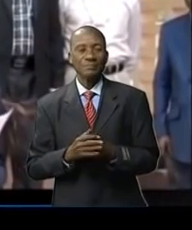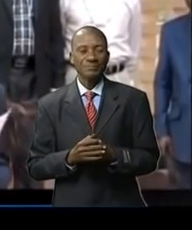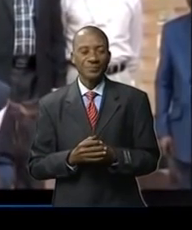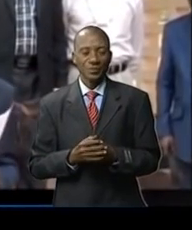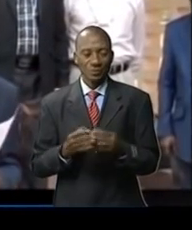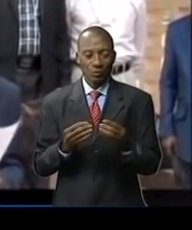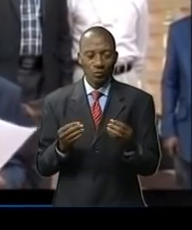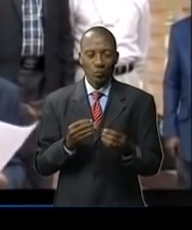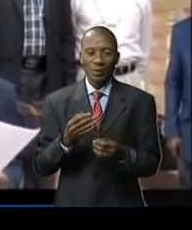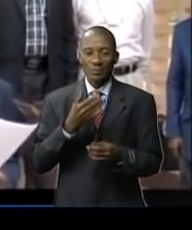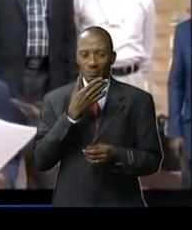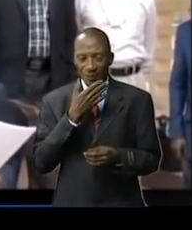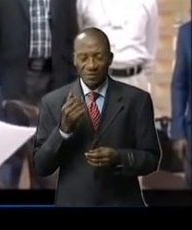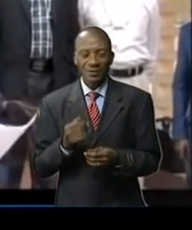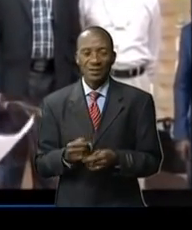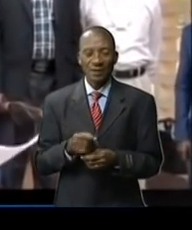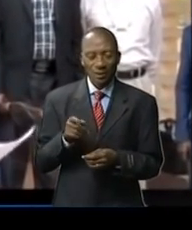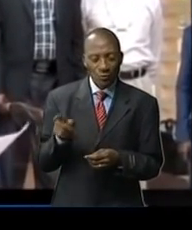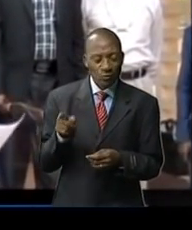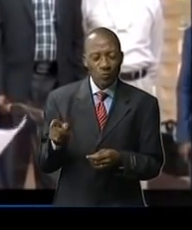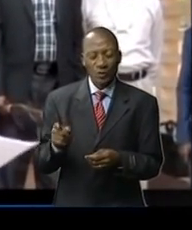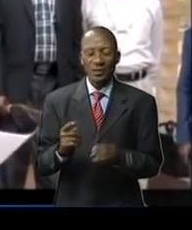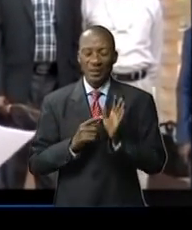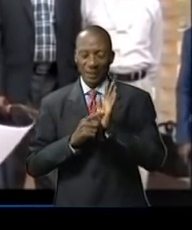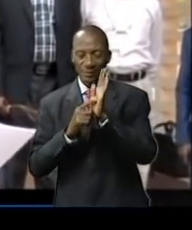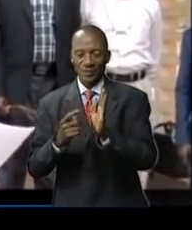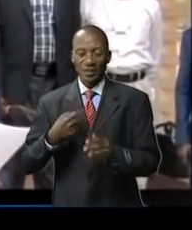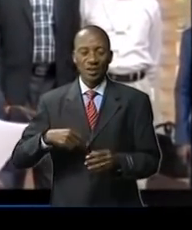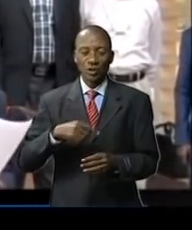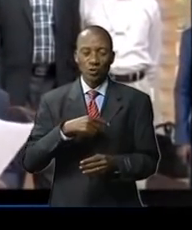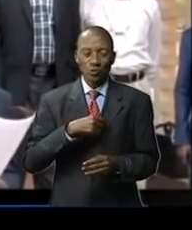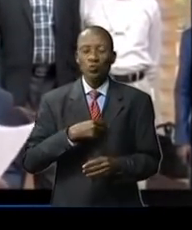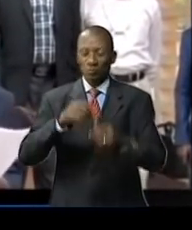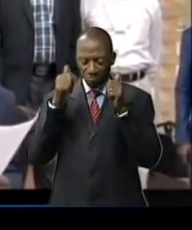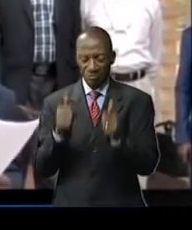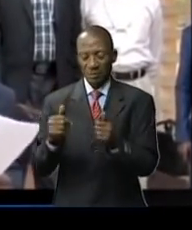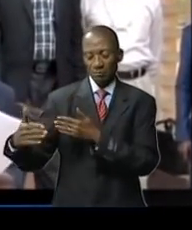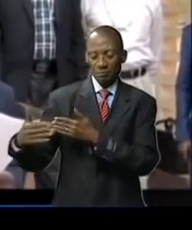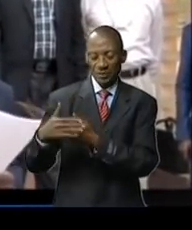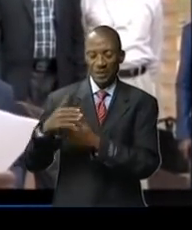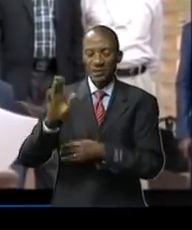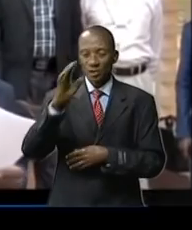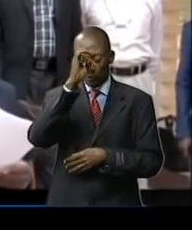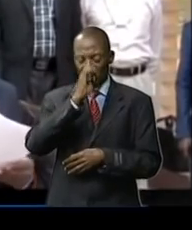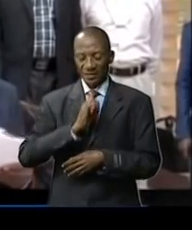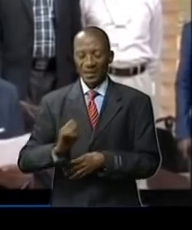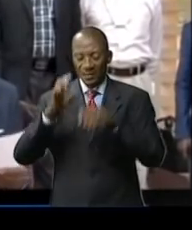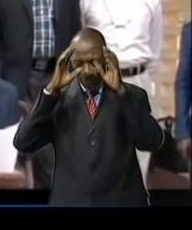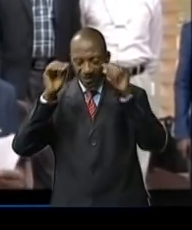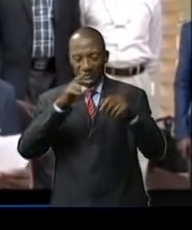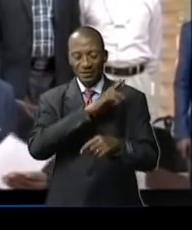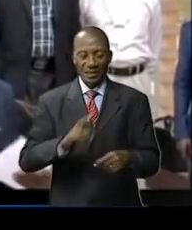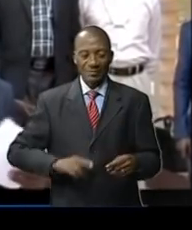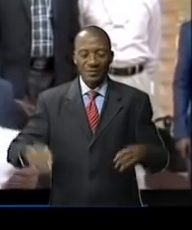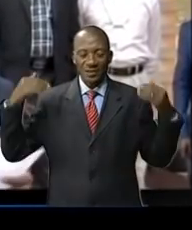dernier nous présente très valablement auprès de son Excellence, Monsieur le Président de la République, chef